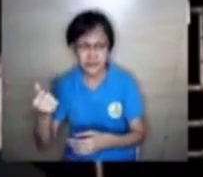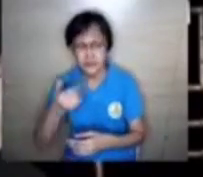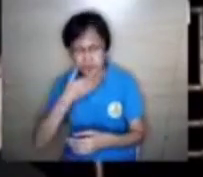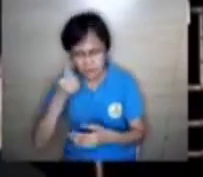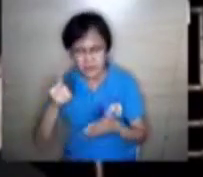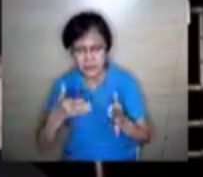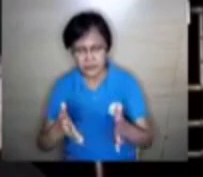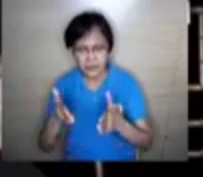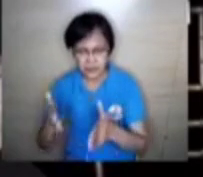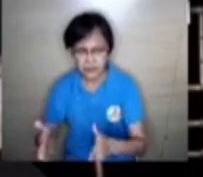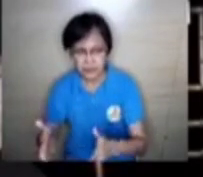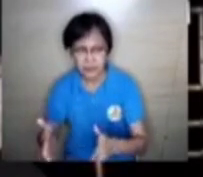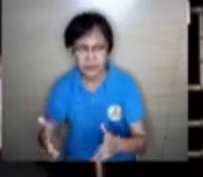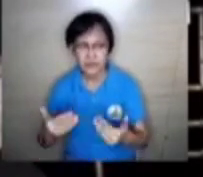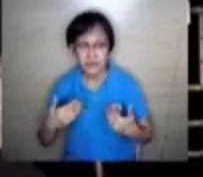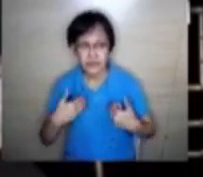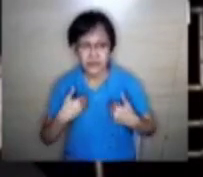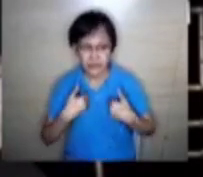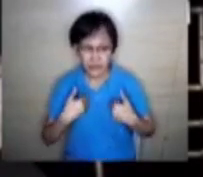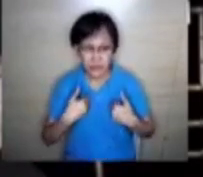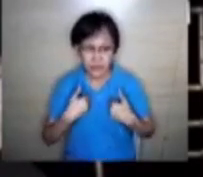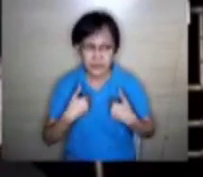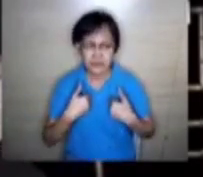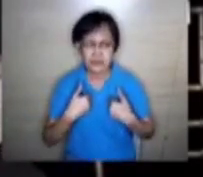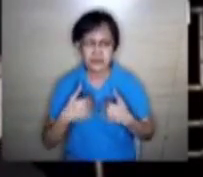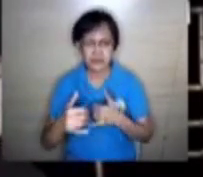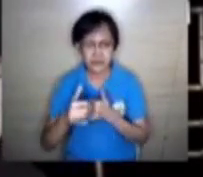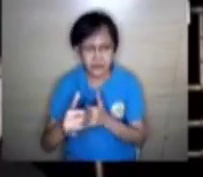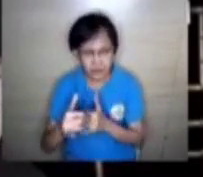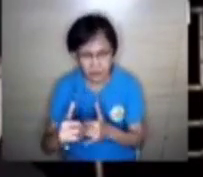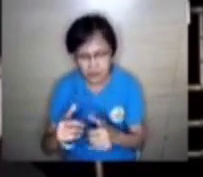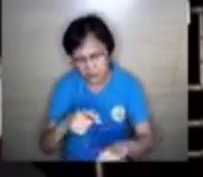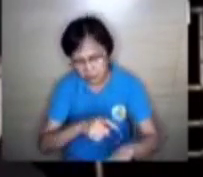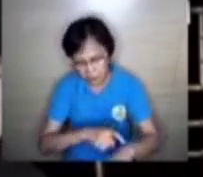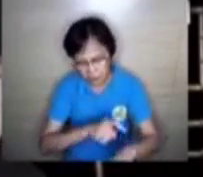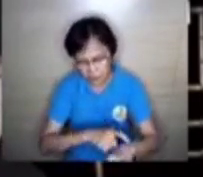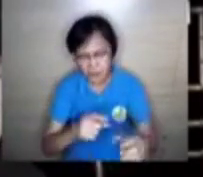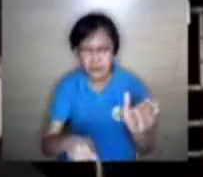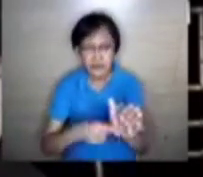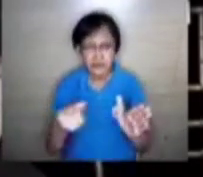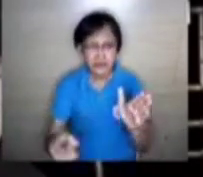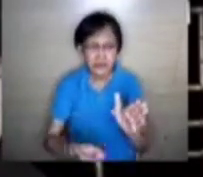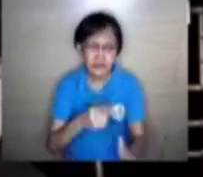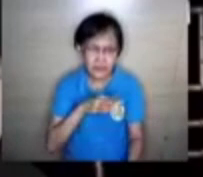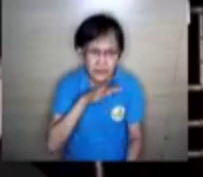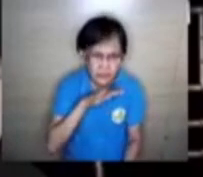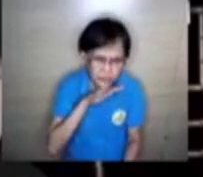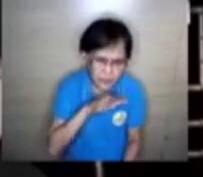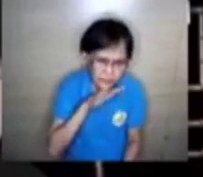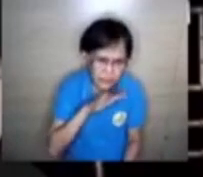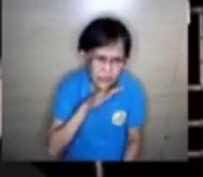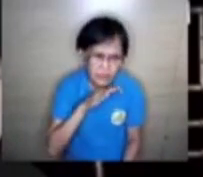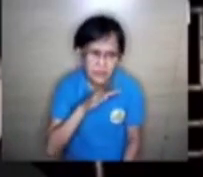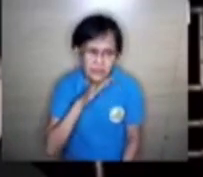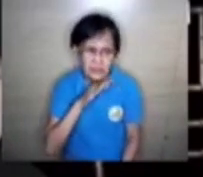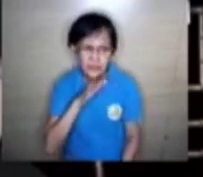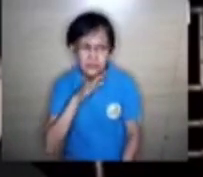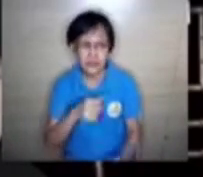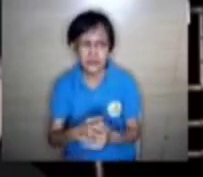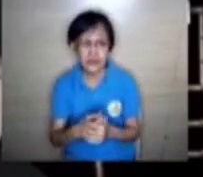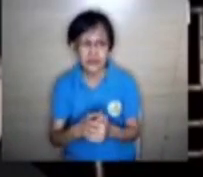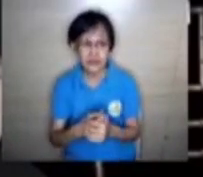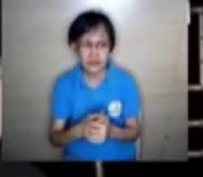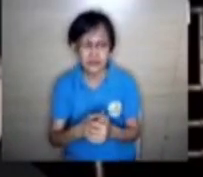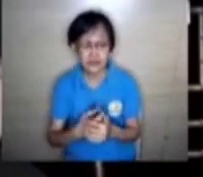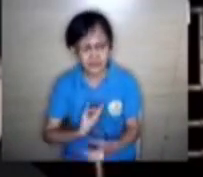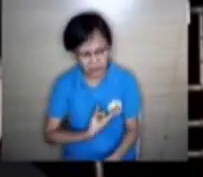sa mga pagkakataong nahihirapan tayo, sa mga pagkakataong napapagod tayo, sa mga pagkakataong